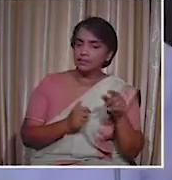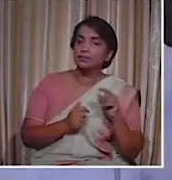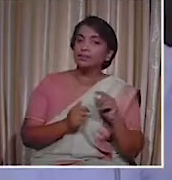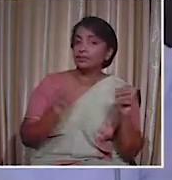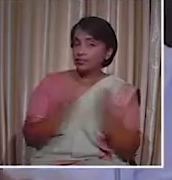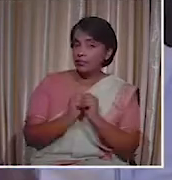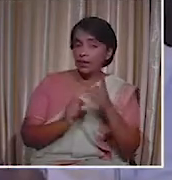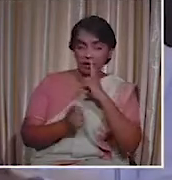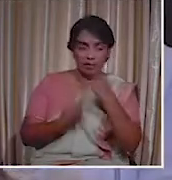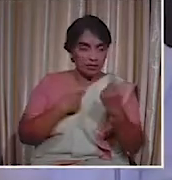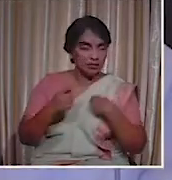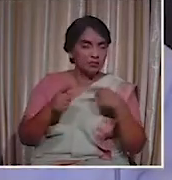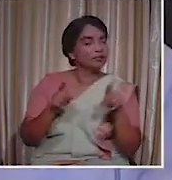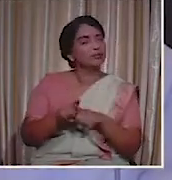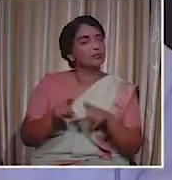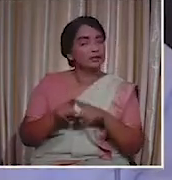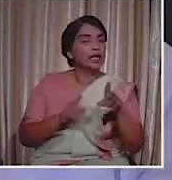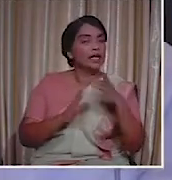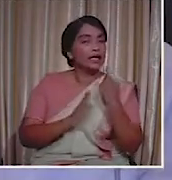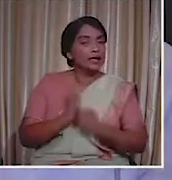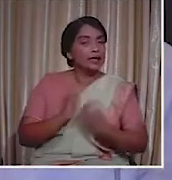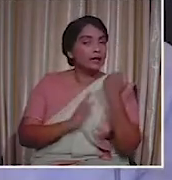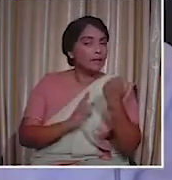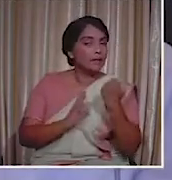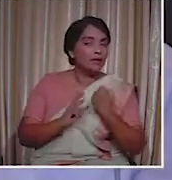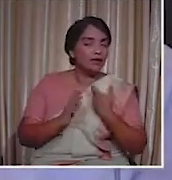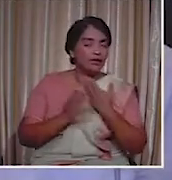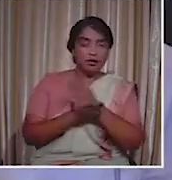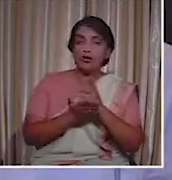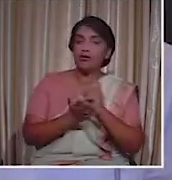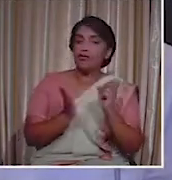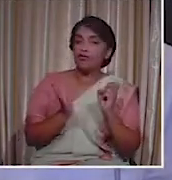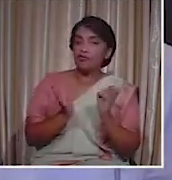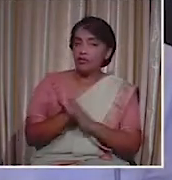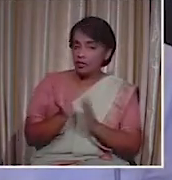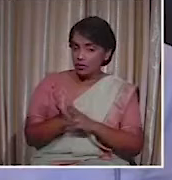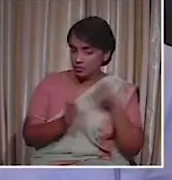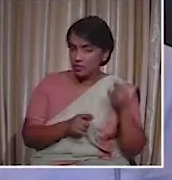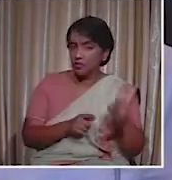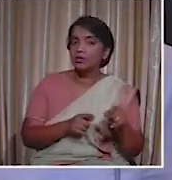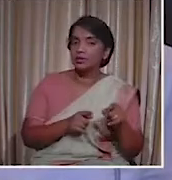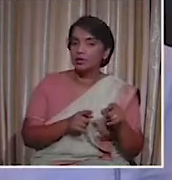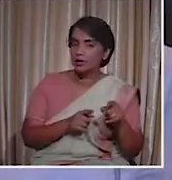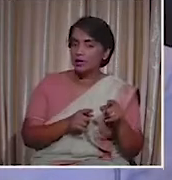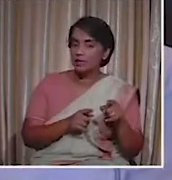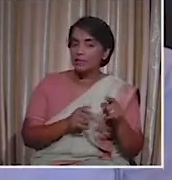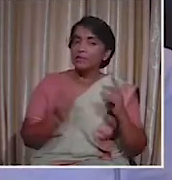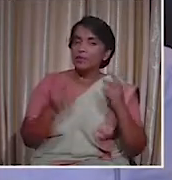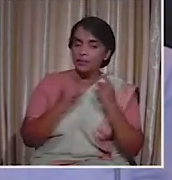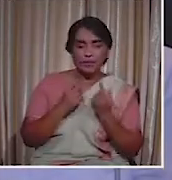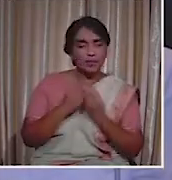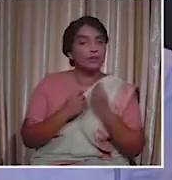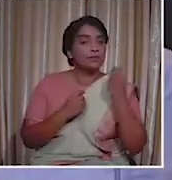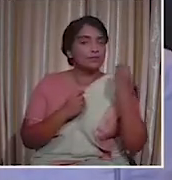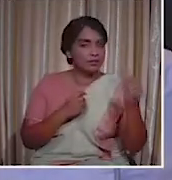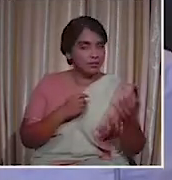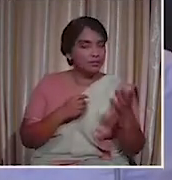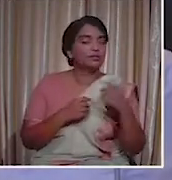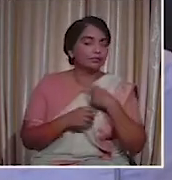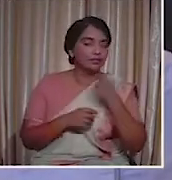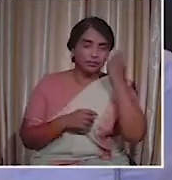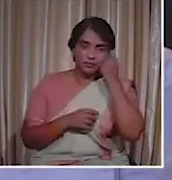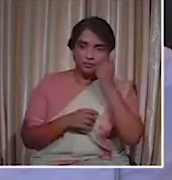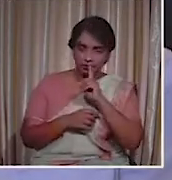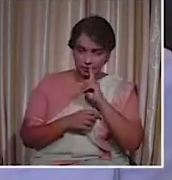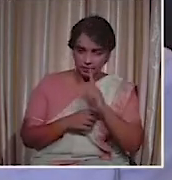කරන ලද ඉල්ලීම් මත ඒ නීති බලය සීමා නීරණ කොමිසම සභාවට වහාම ඇති කරන ලෙසද යෝජනා